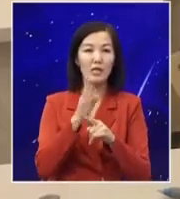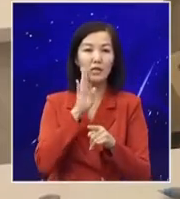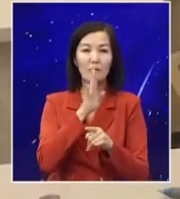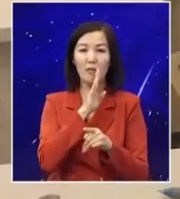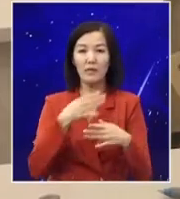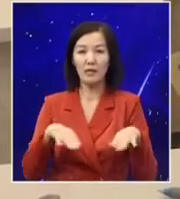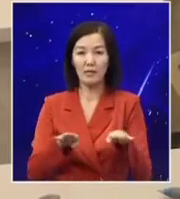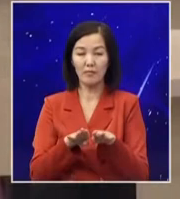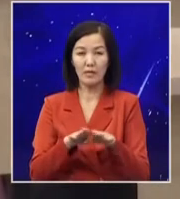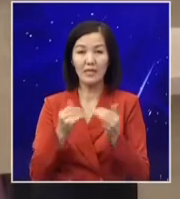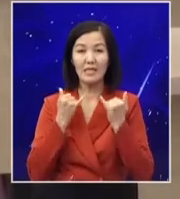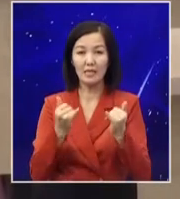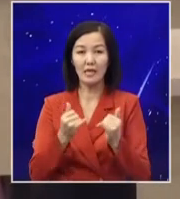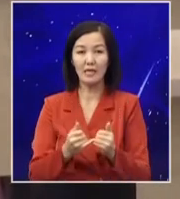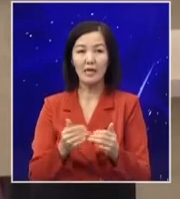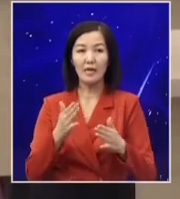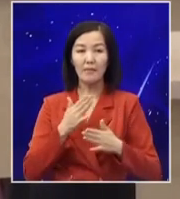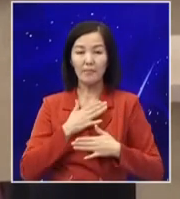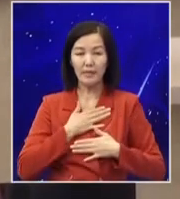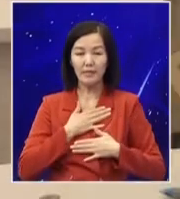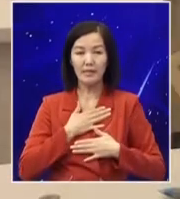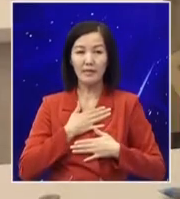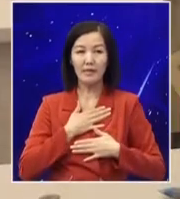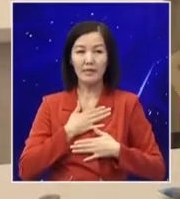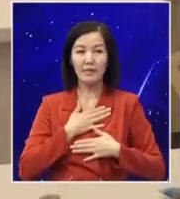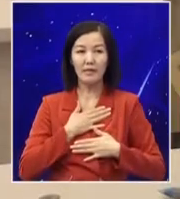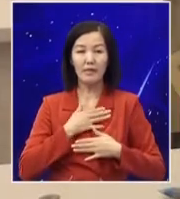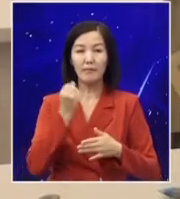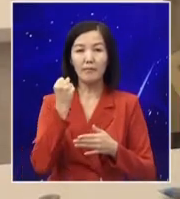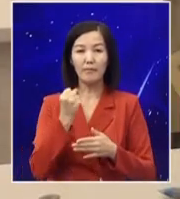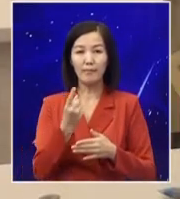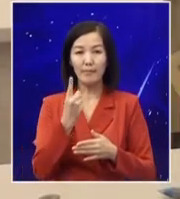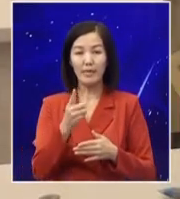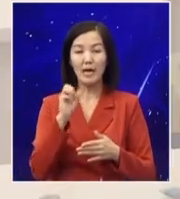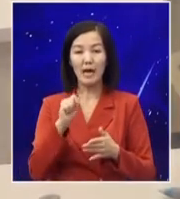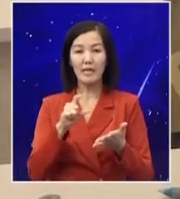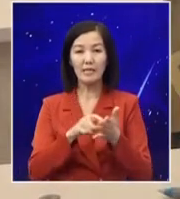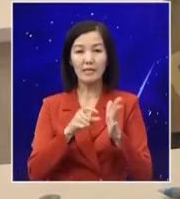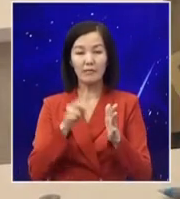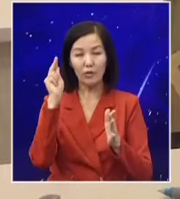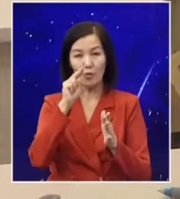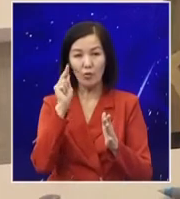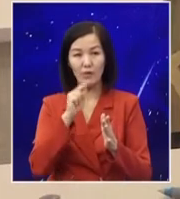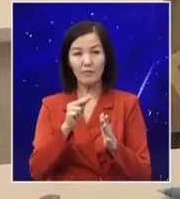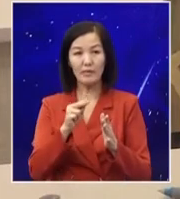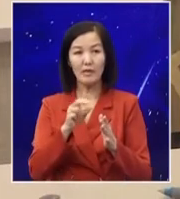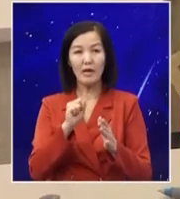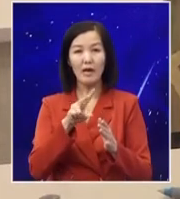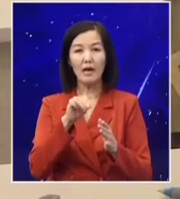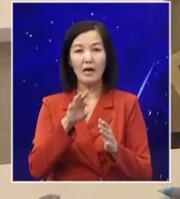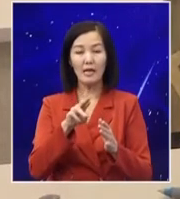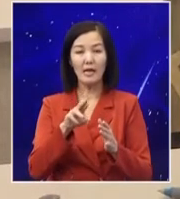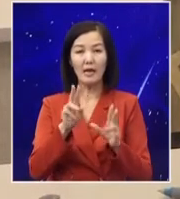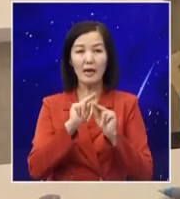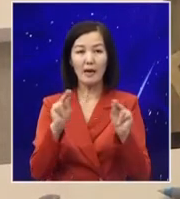Болат асылымын. Біз бір А сыныбында оқимыз. Біз Әлия